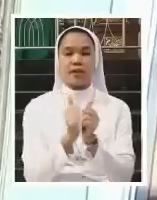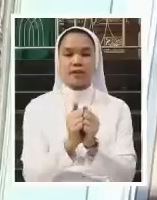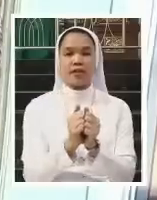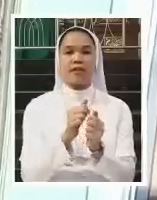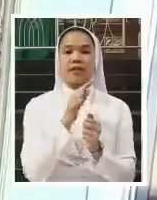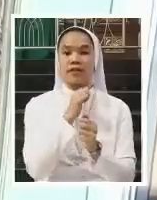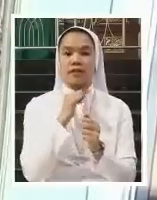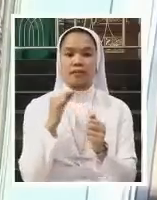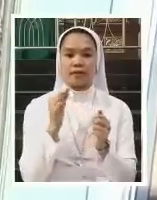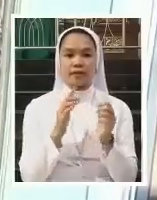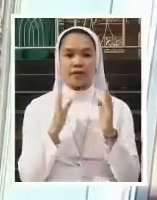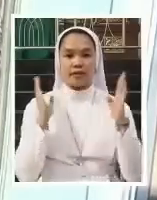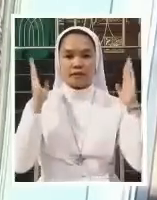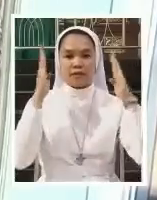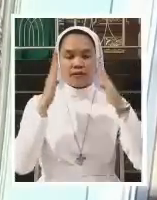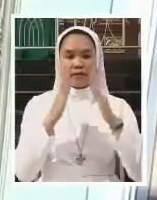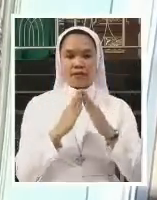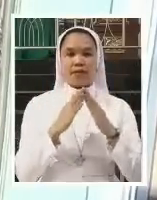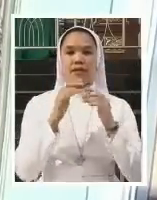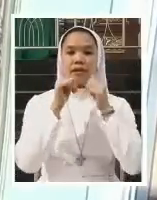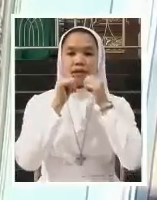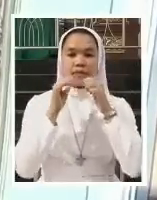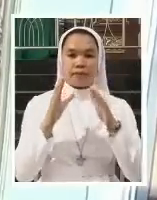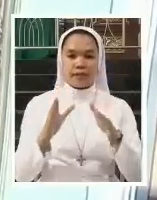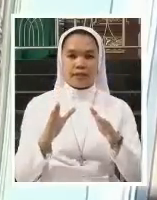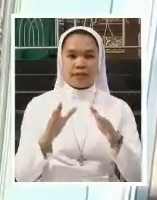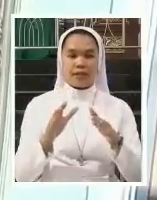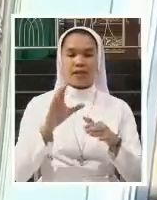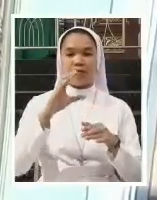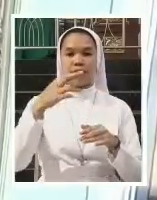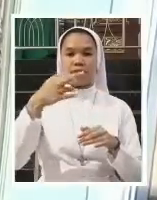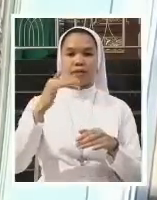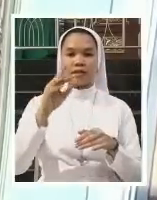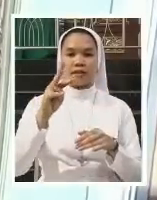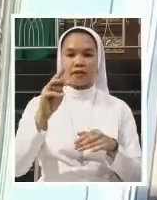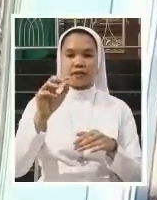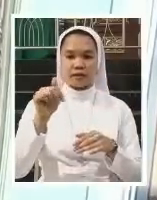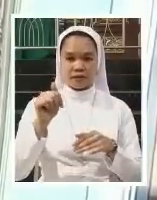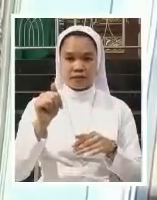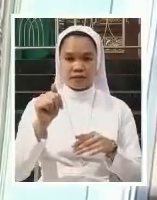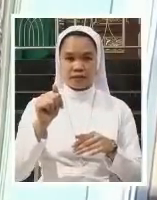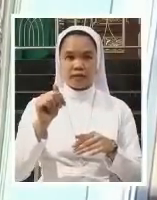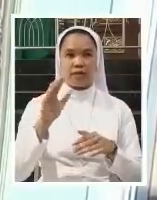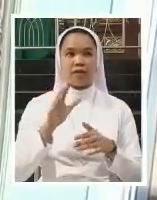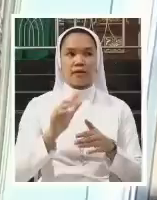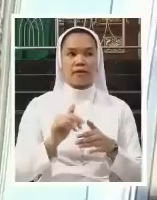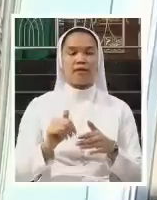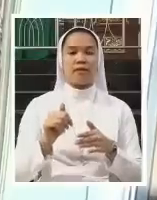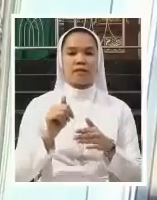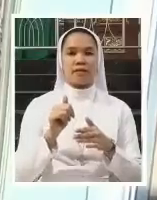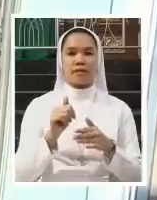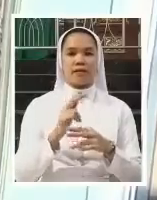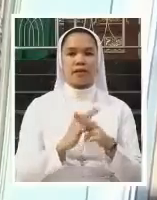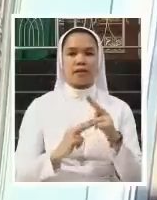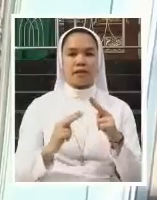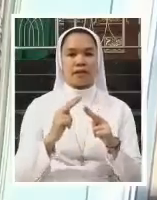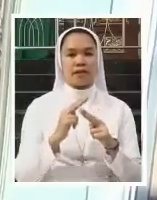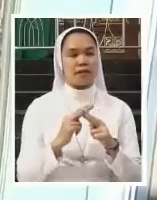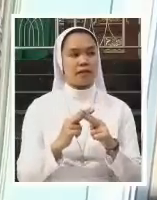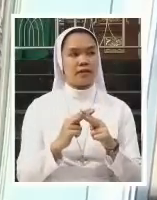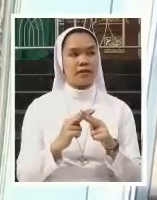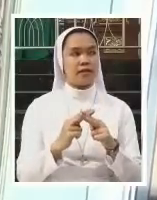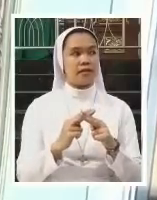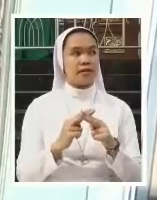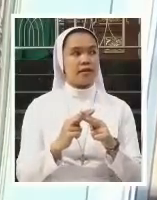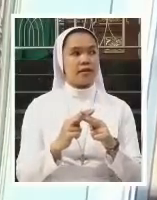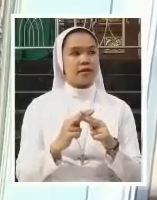kan arsobispo asin sa pagbindisyon kan banal na krisma, sa indang iuunat ang sa indang mga kamot. Kaya